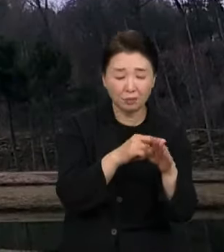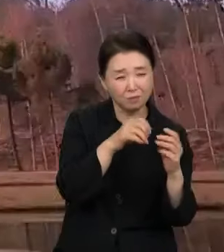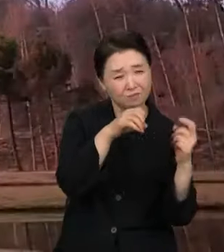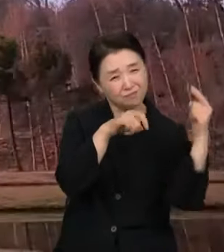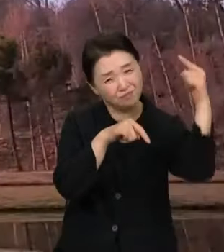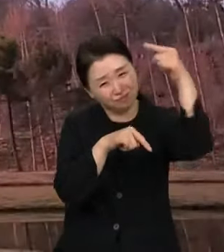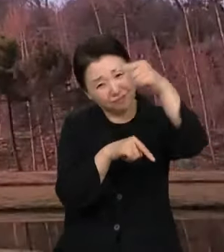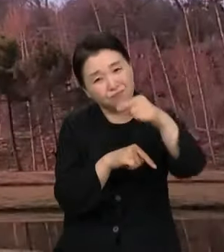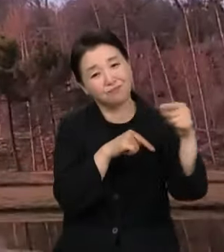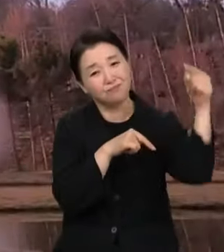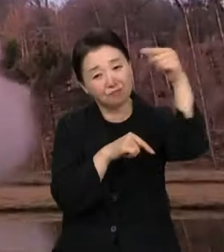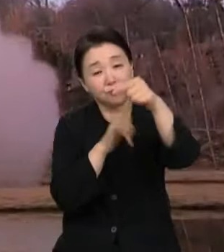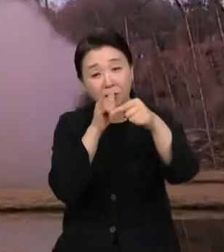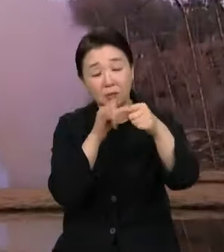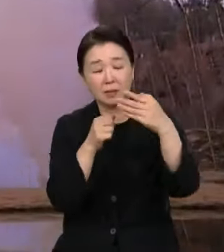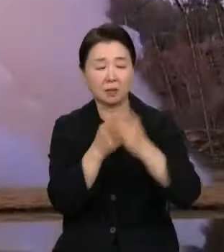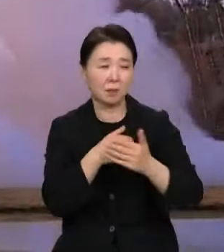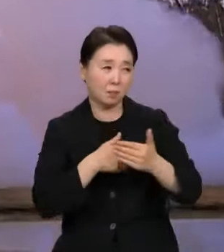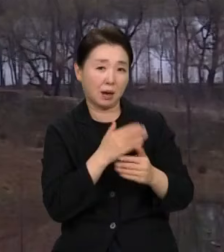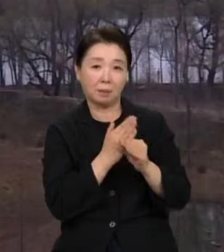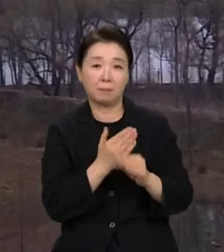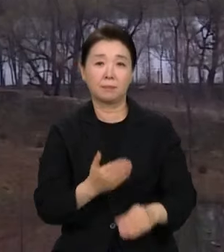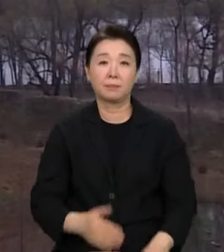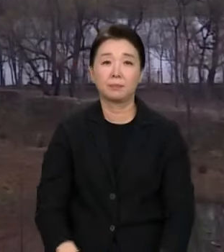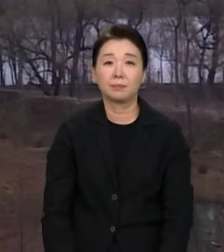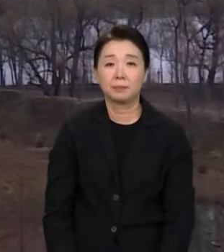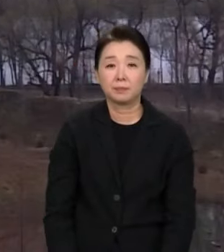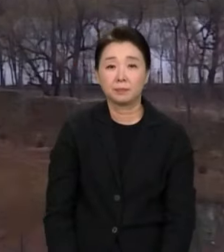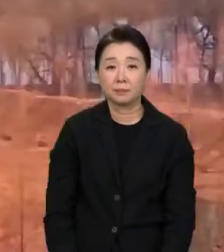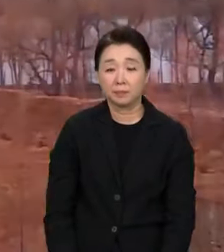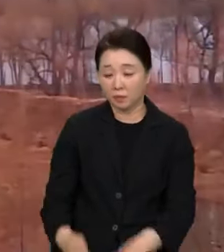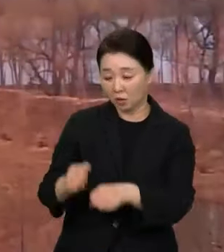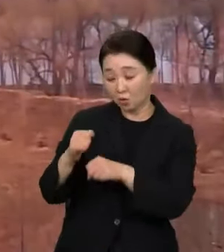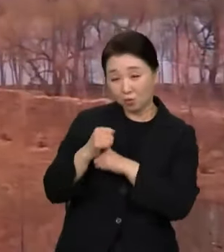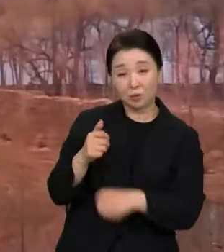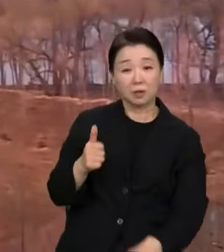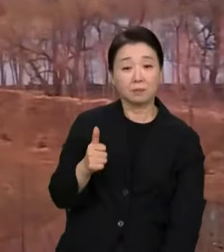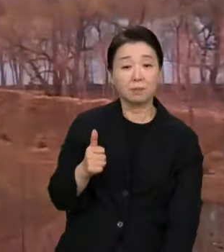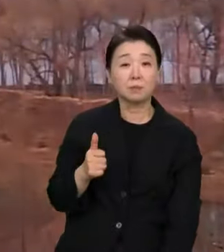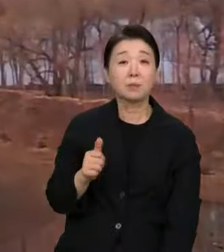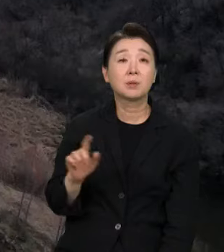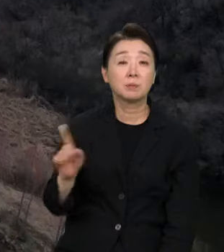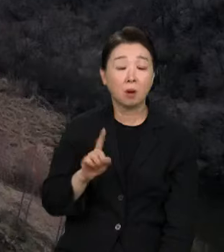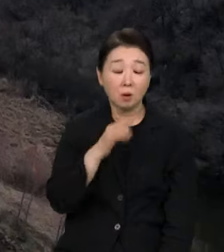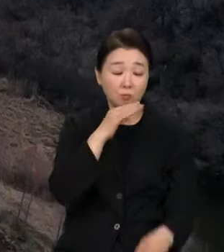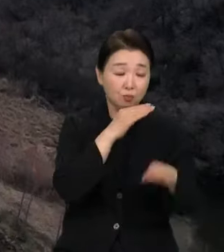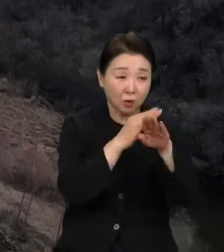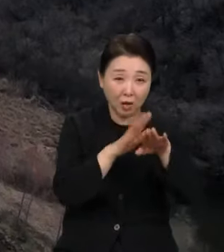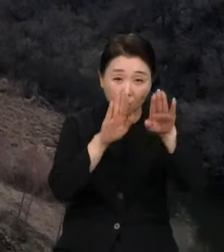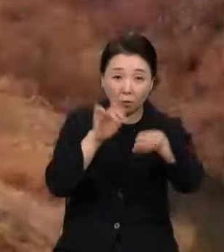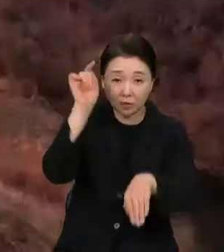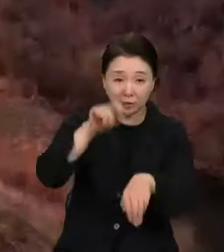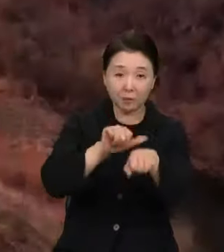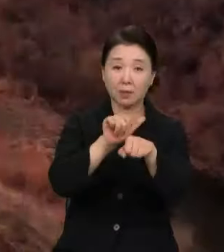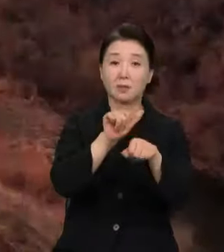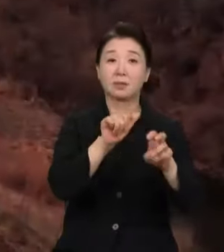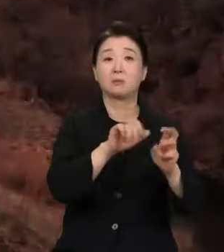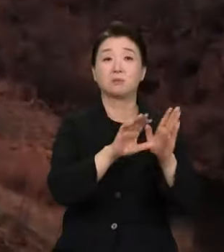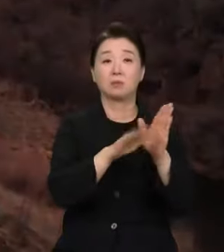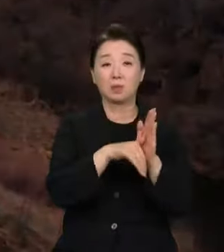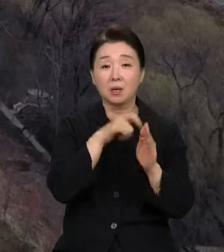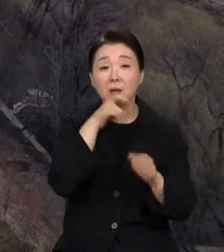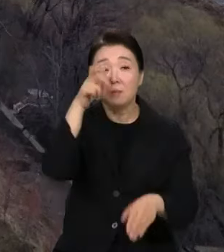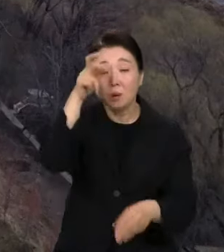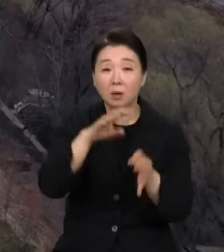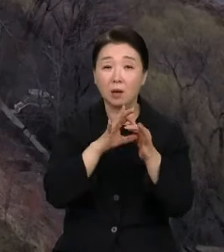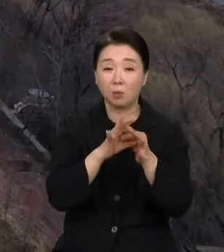도발로 긴장감을 거듭 고조시키고 있습니다. 합동참모본부는 북한이 오늘 새벽 5시 반쯤 평양 일대에서